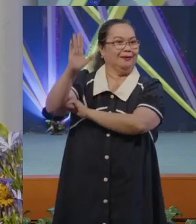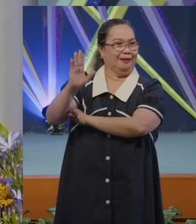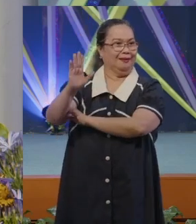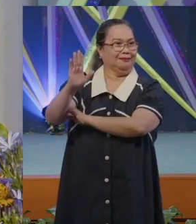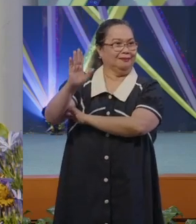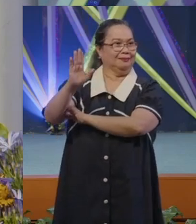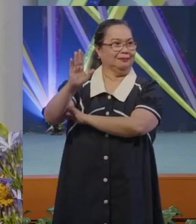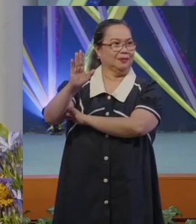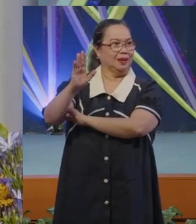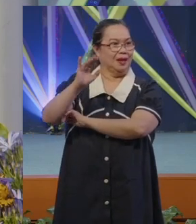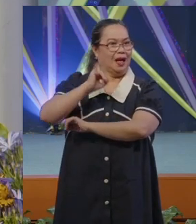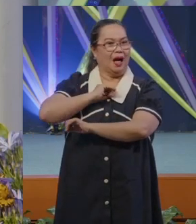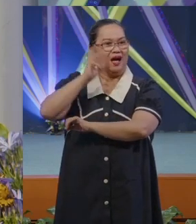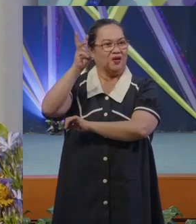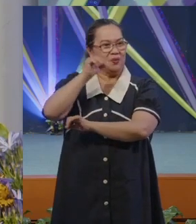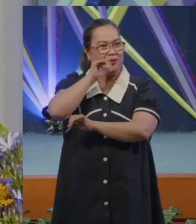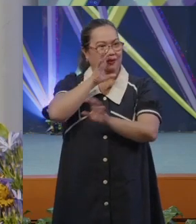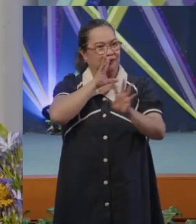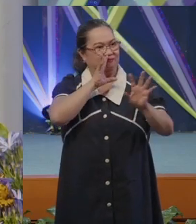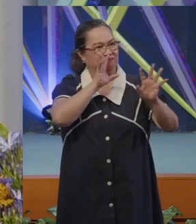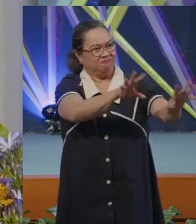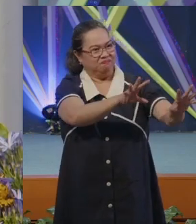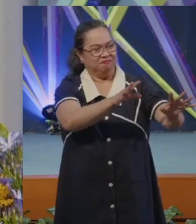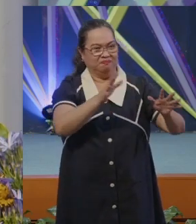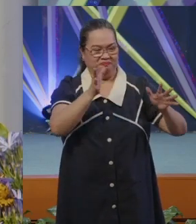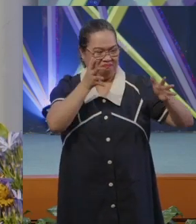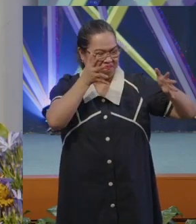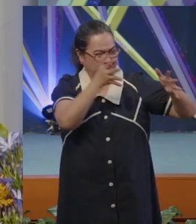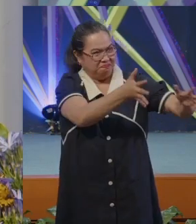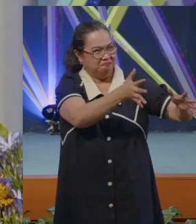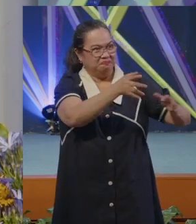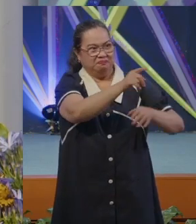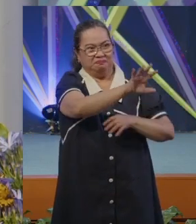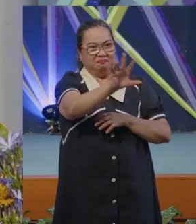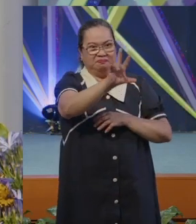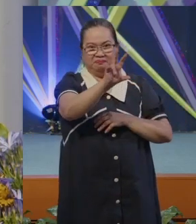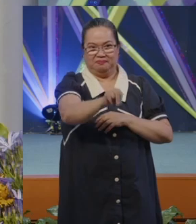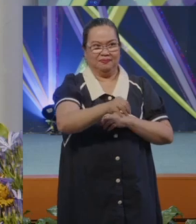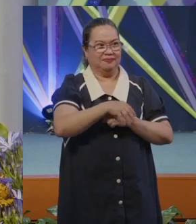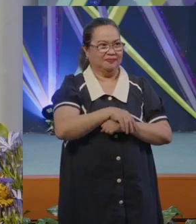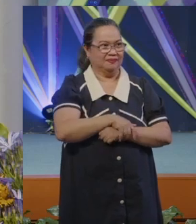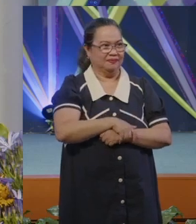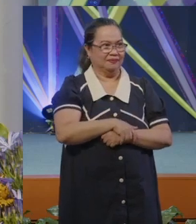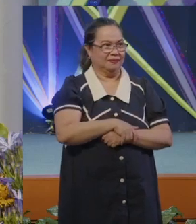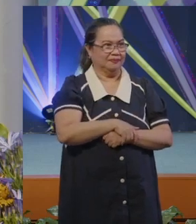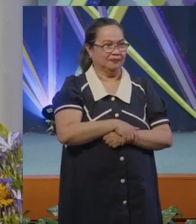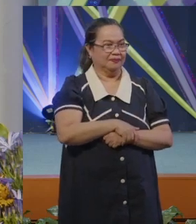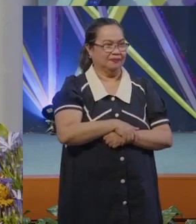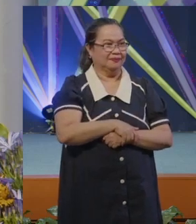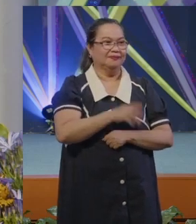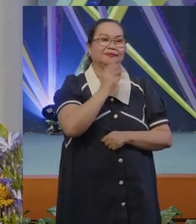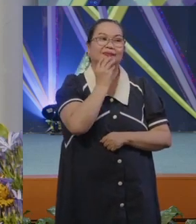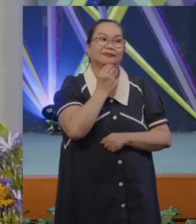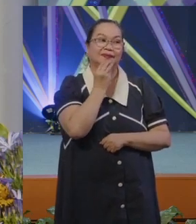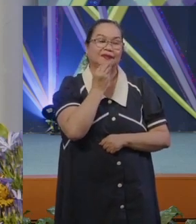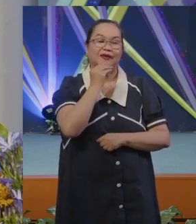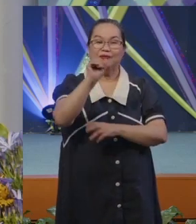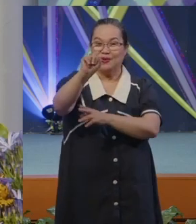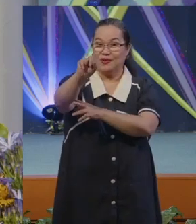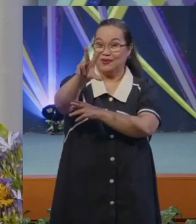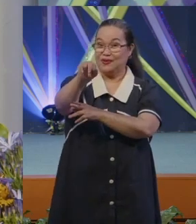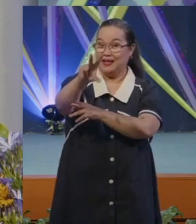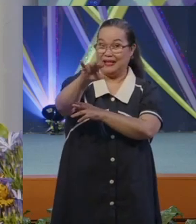I will not leave you or forsake you. Familiar yan, ano? Hebrews